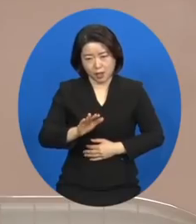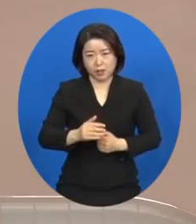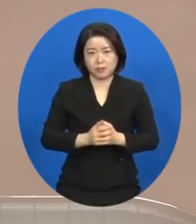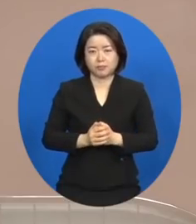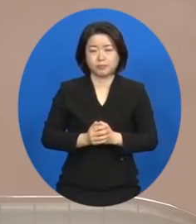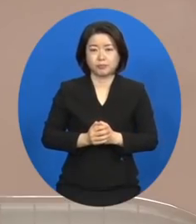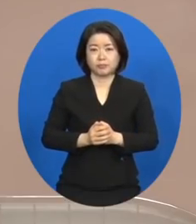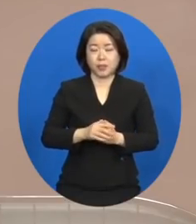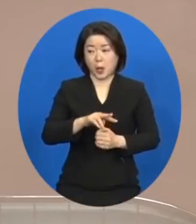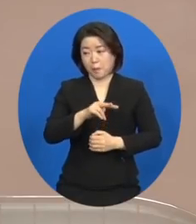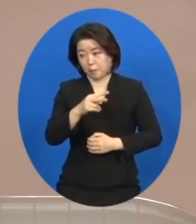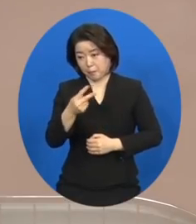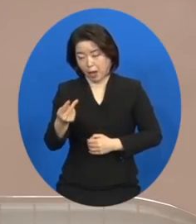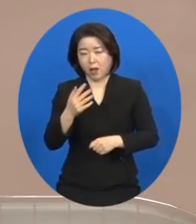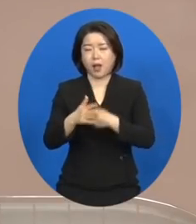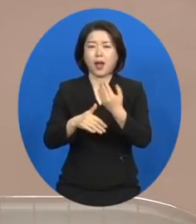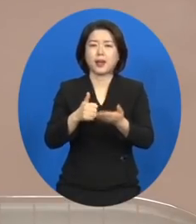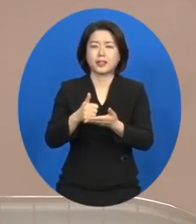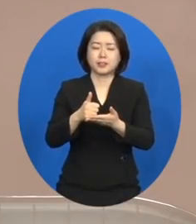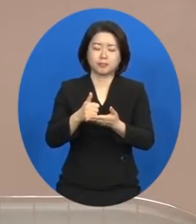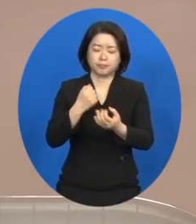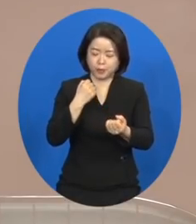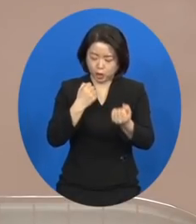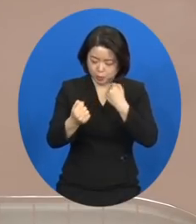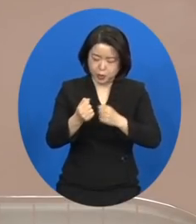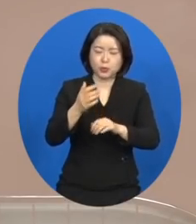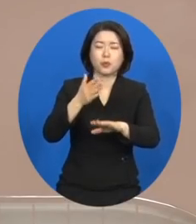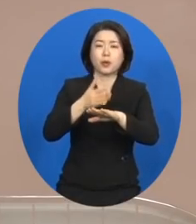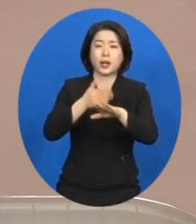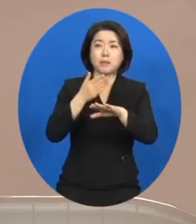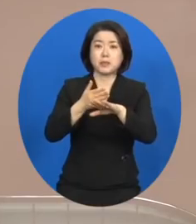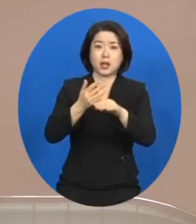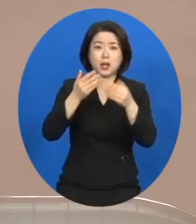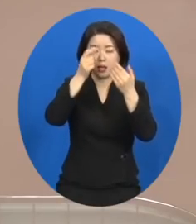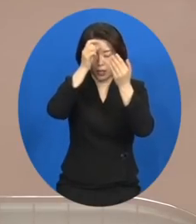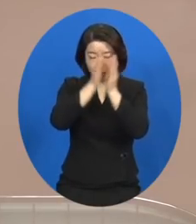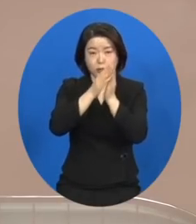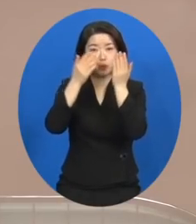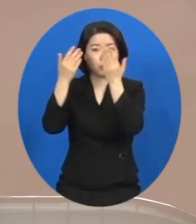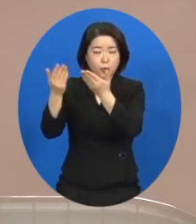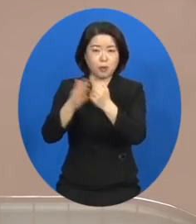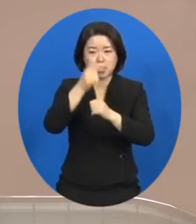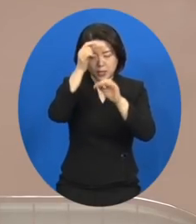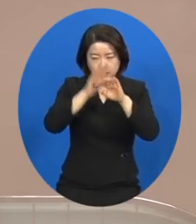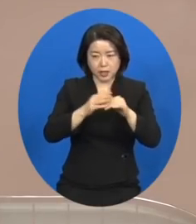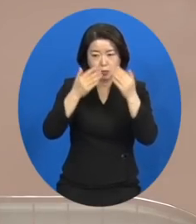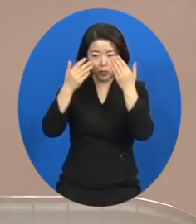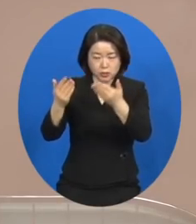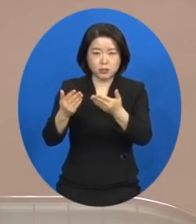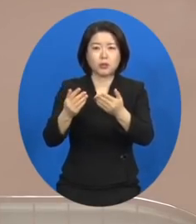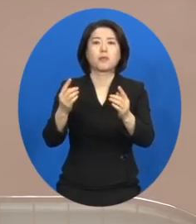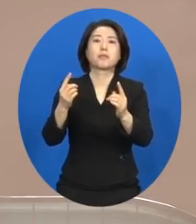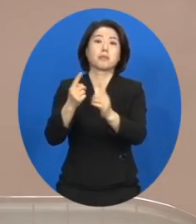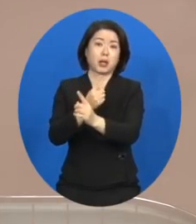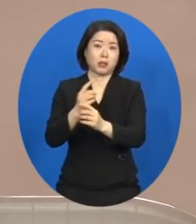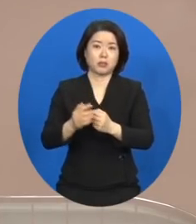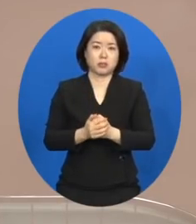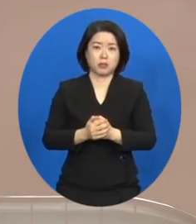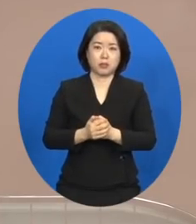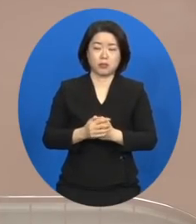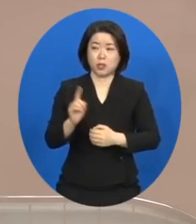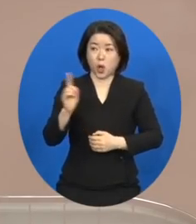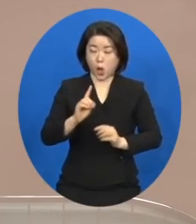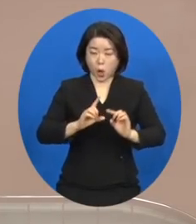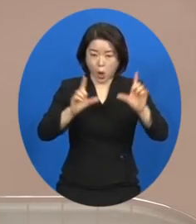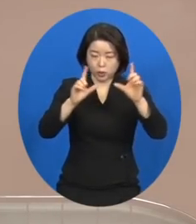하나님 감사합니다. 하나님 그래도 감사합니다. 그렇게 감사하며 기도하며 예배하며 나아갔는데 어느 날 검사를 갔는데